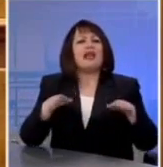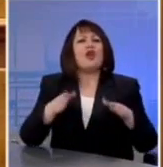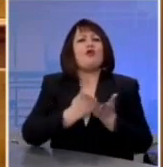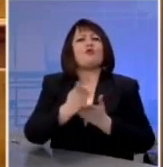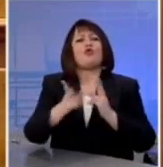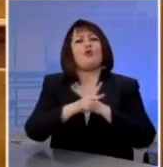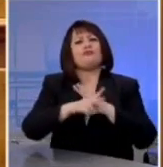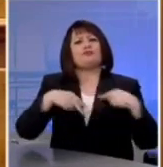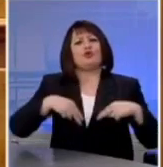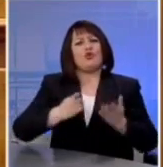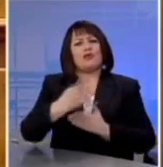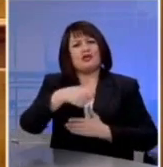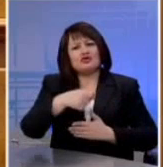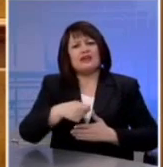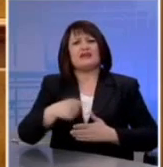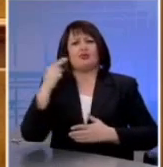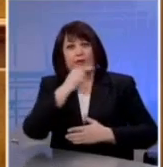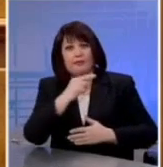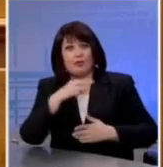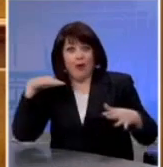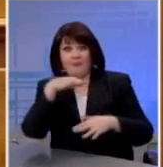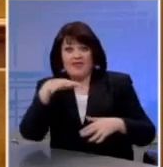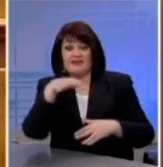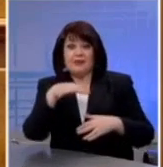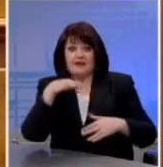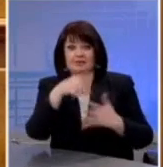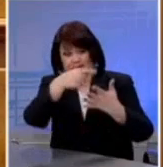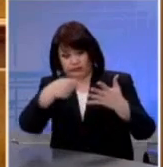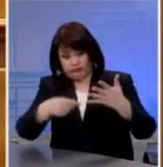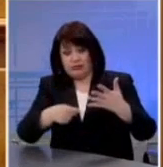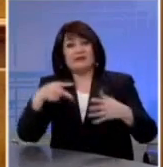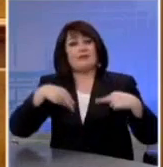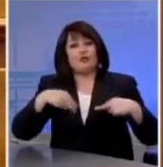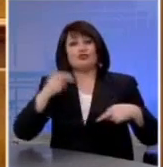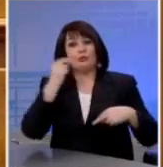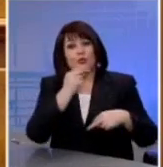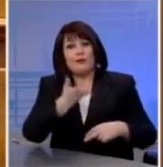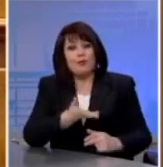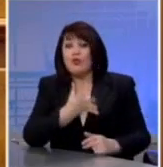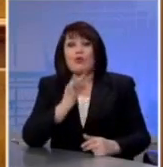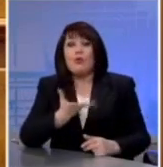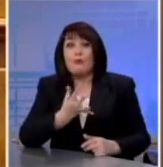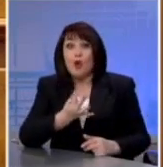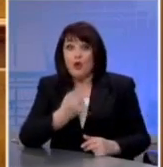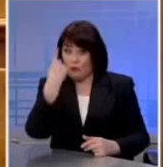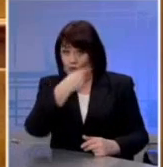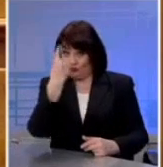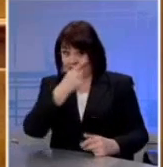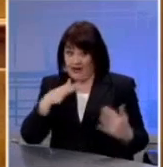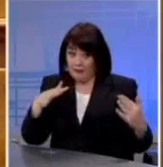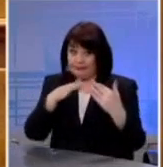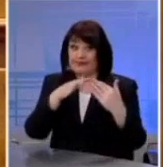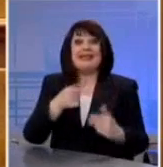Πρωθυπουργό. Αλλά γιατί επιτίθεστε? Επιτίθεστε για να χτυπήσετε αυτούς που